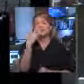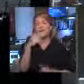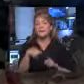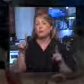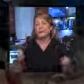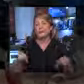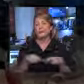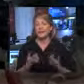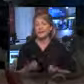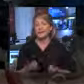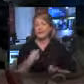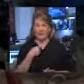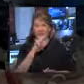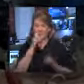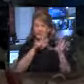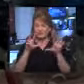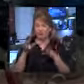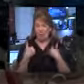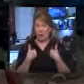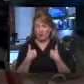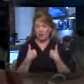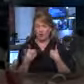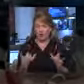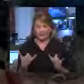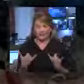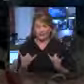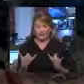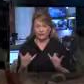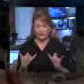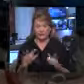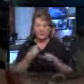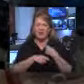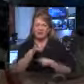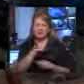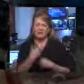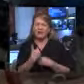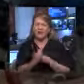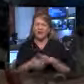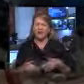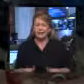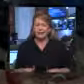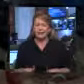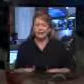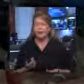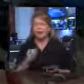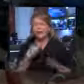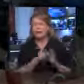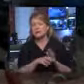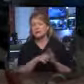מטרים. אני בן 78 היום, כן? העסק הזה לא מפרנס אותי. אני אוכל את